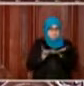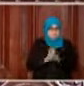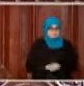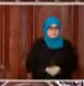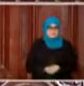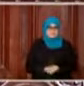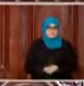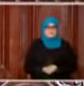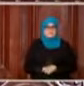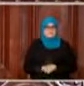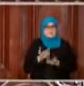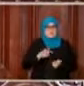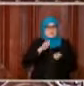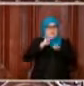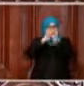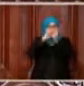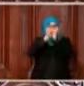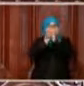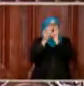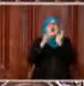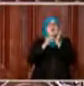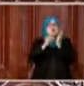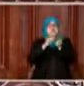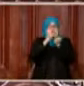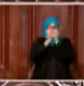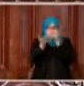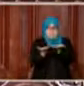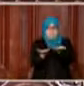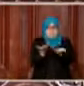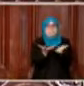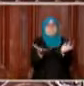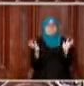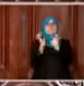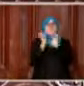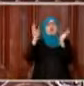بل تحول إلى مجتمع القانون،